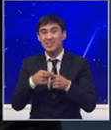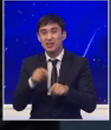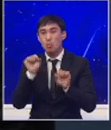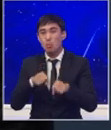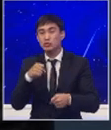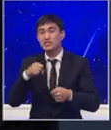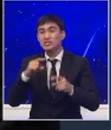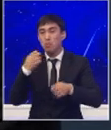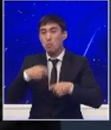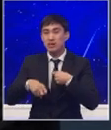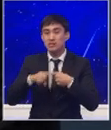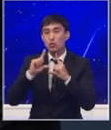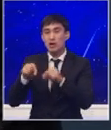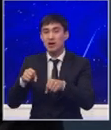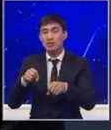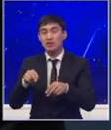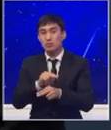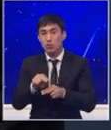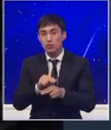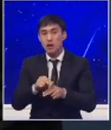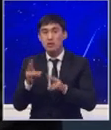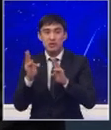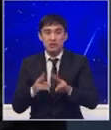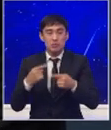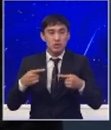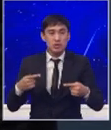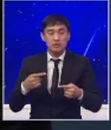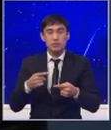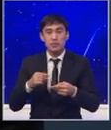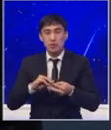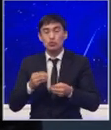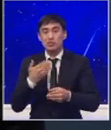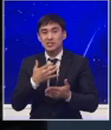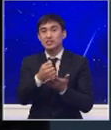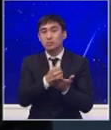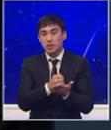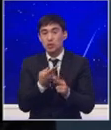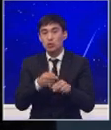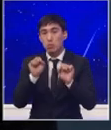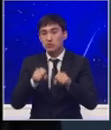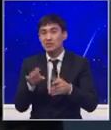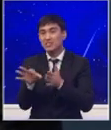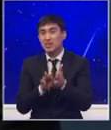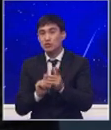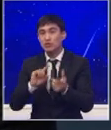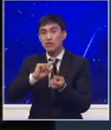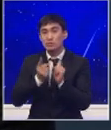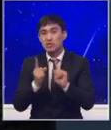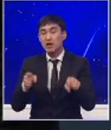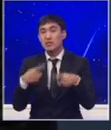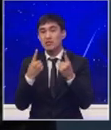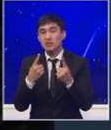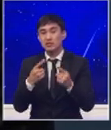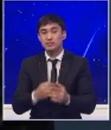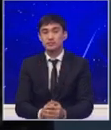сломаться, уехать на ТО и так далее, попасть в ДТП в конце концов. У нас будут резервы, которые позволят нам сразу же возмещать эту машину на